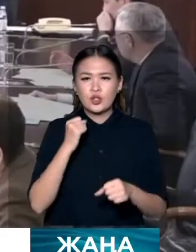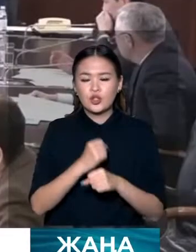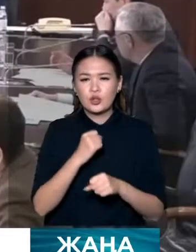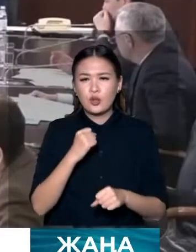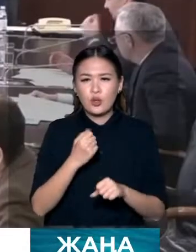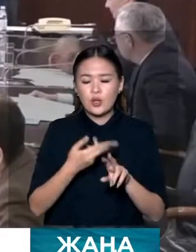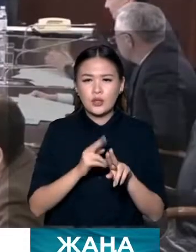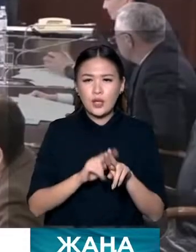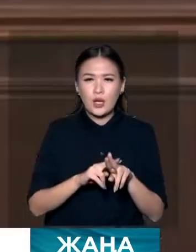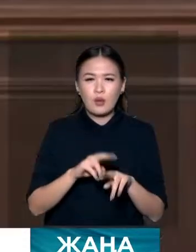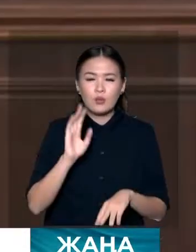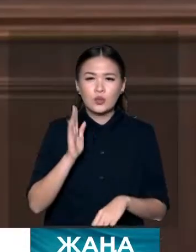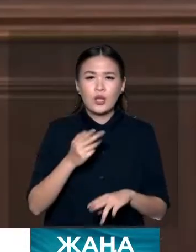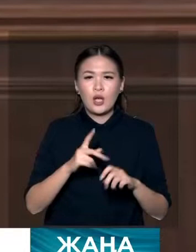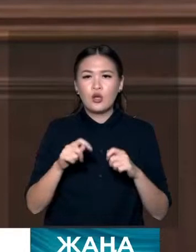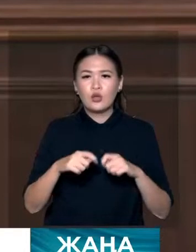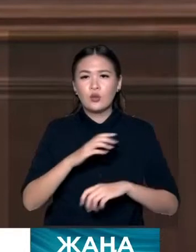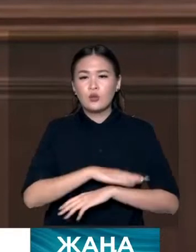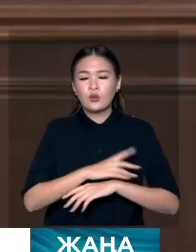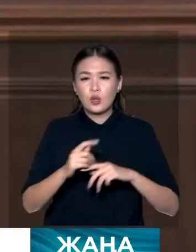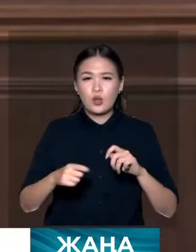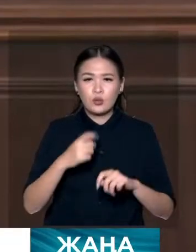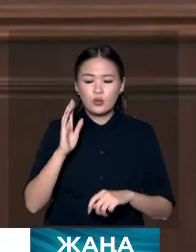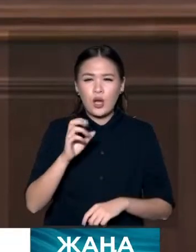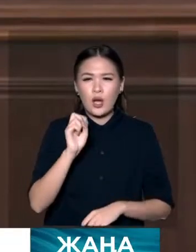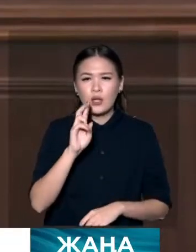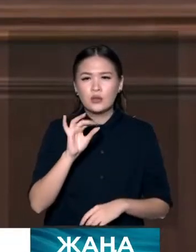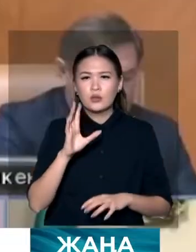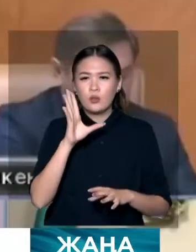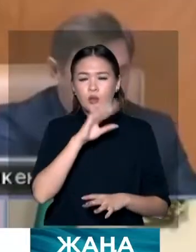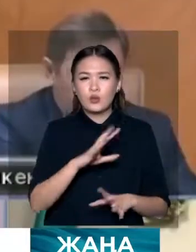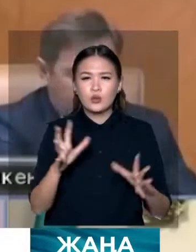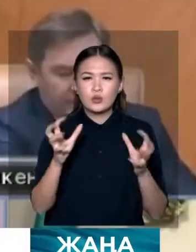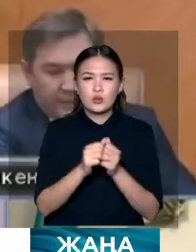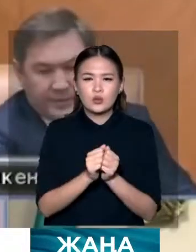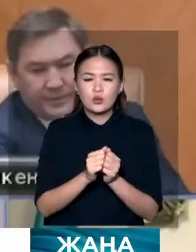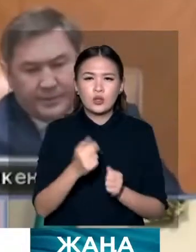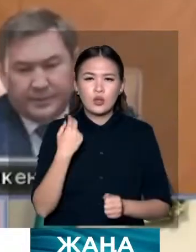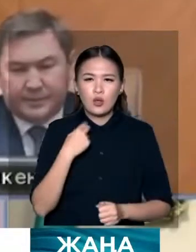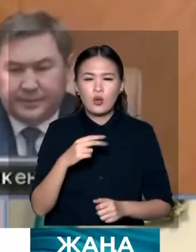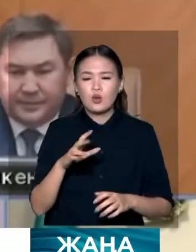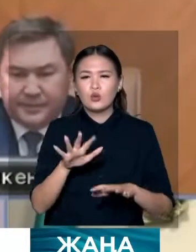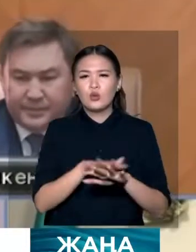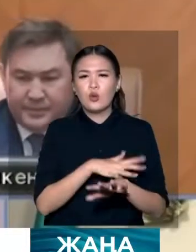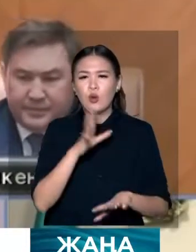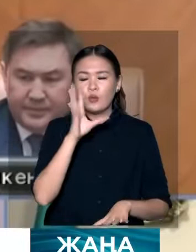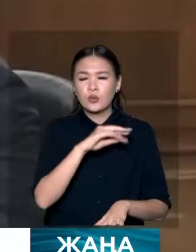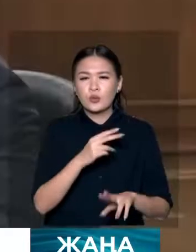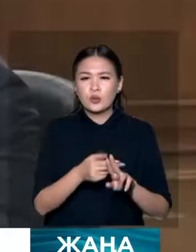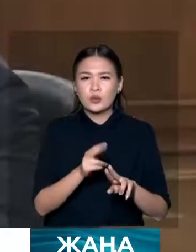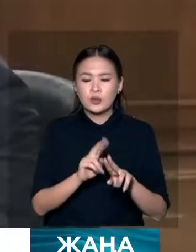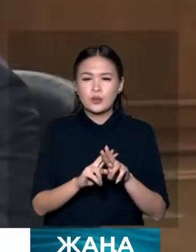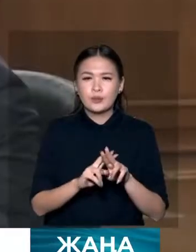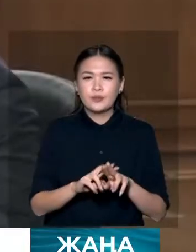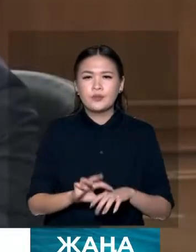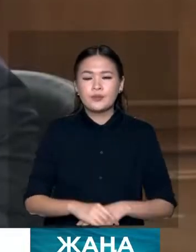жаза қатаңдатылады. Егер құқық бұзушылық қайталанса, әкімшілік қамауға алу мерзімі ұзартылады. Ал ескерту жазасын қоғамдық жұмыстарға